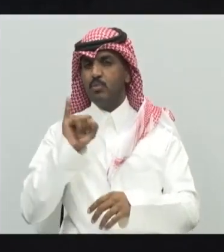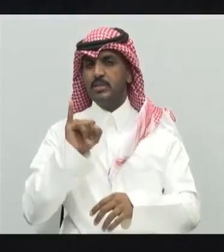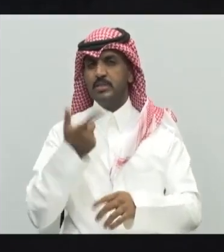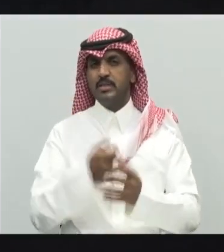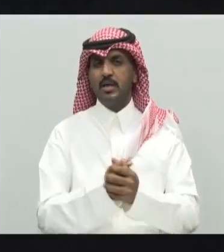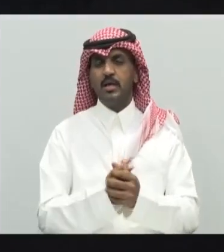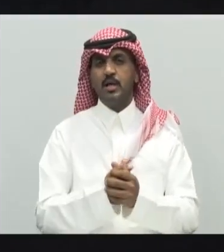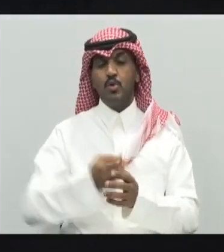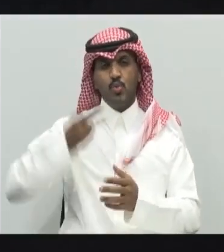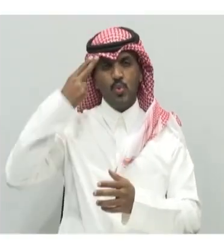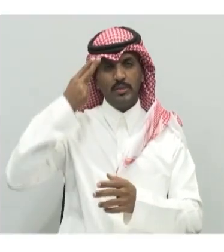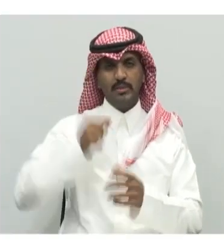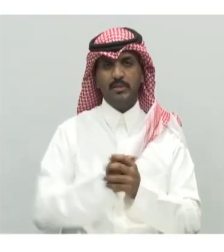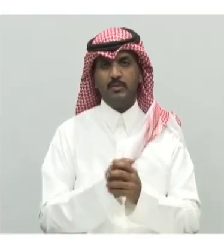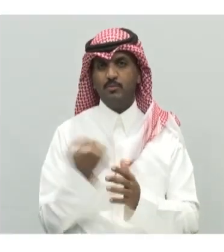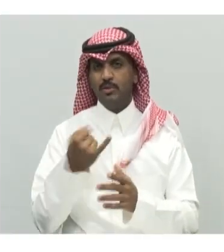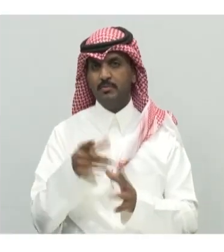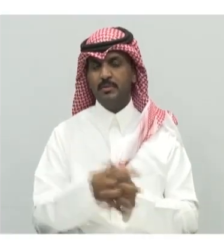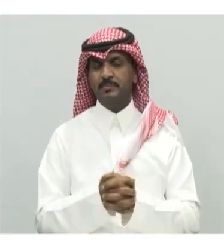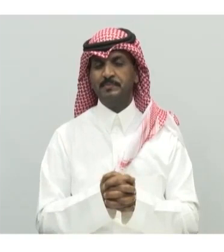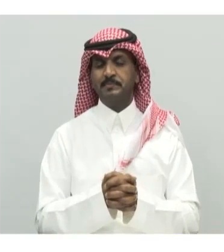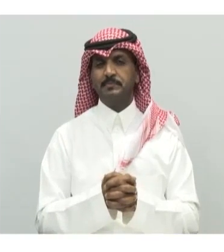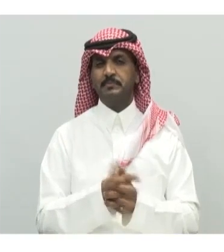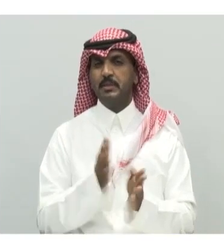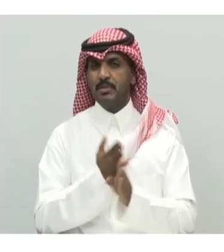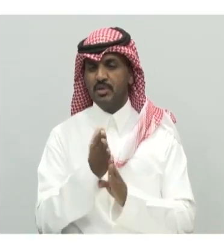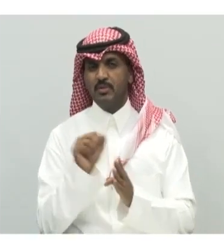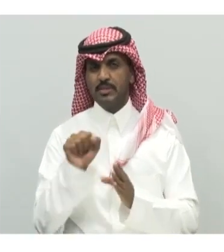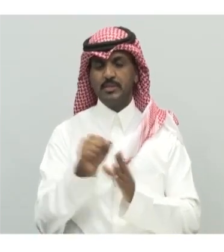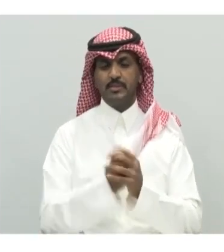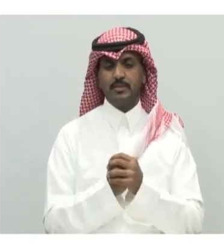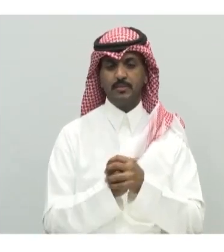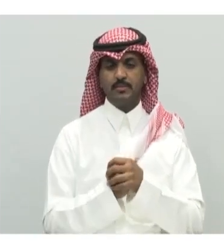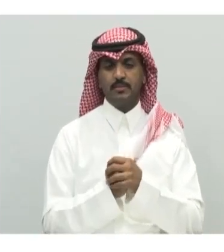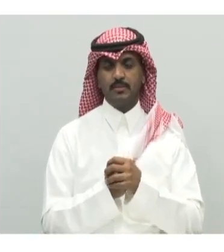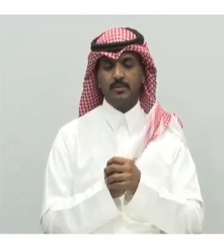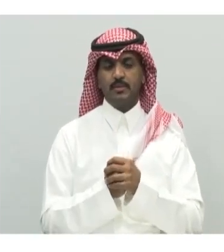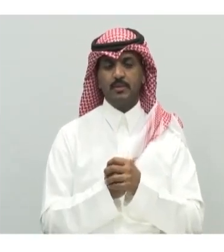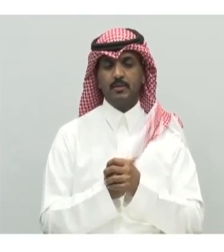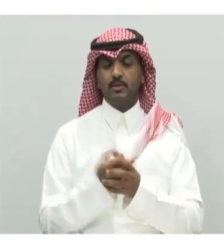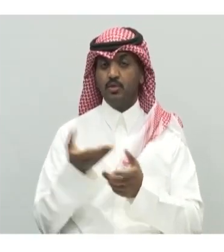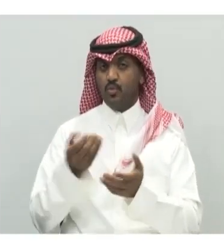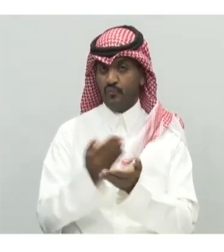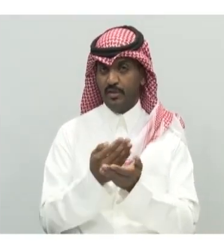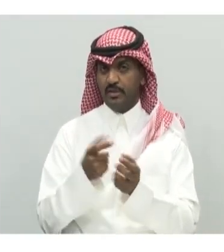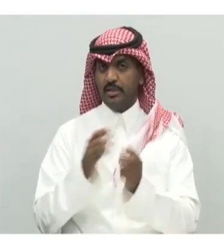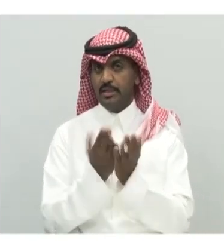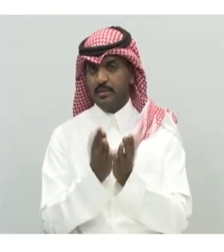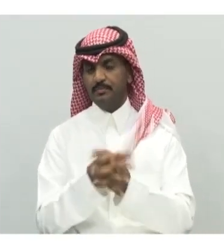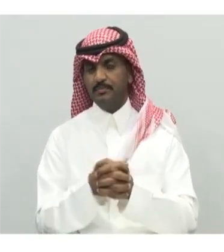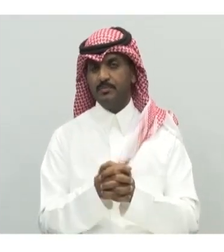الوطنيه المعنيه بالكتاب والتي من مجالها واختصاصها هو توفير الكتاب